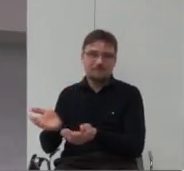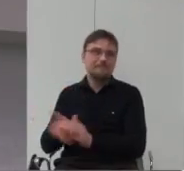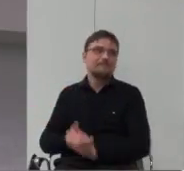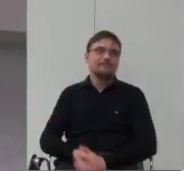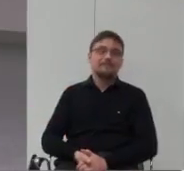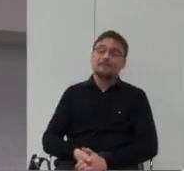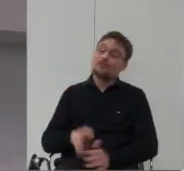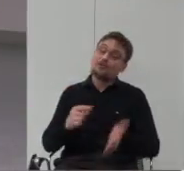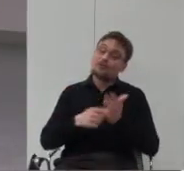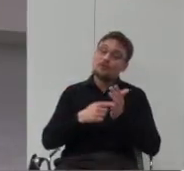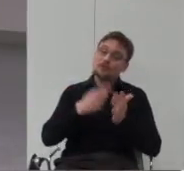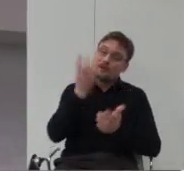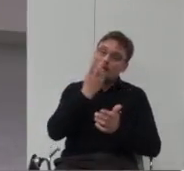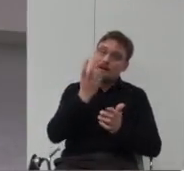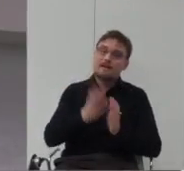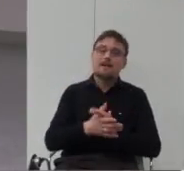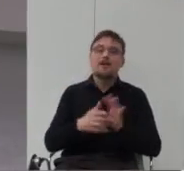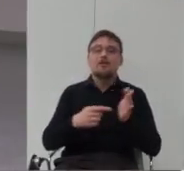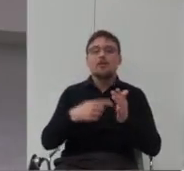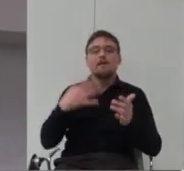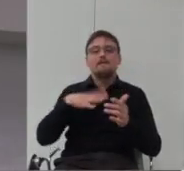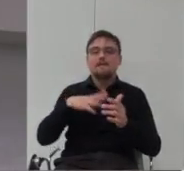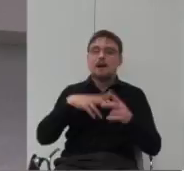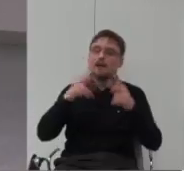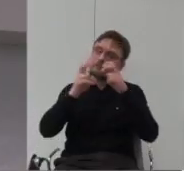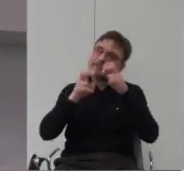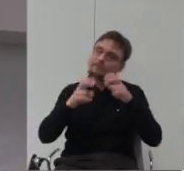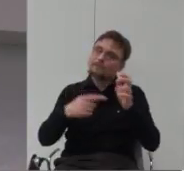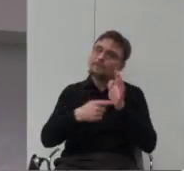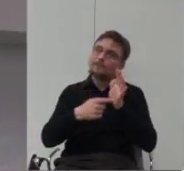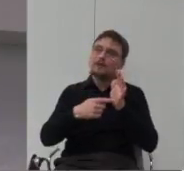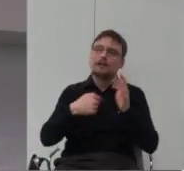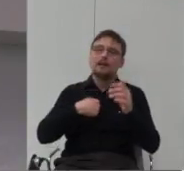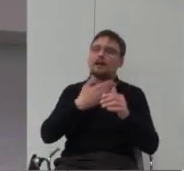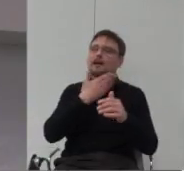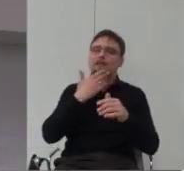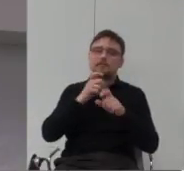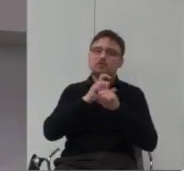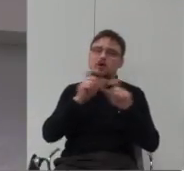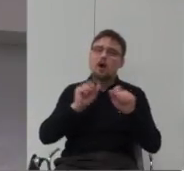Zachodniej. Także to jest też ciekawe. No i tu może